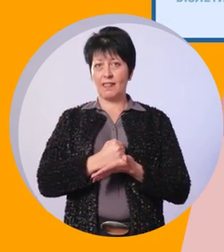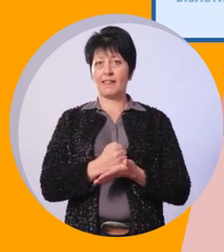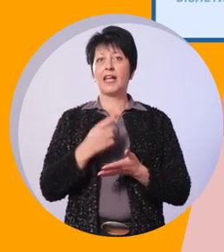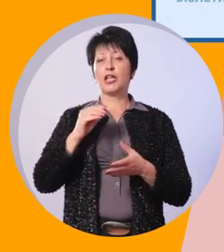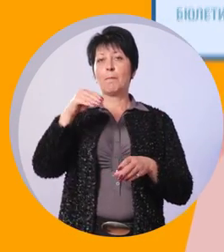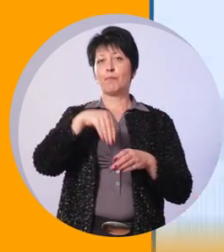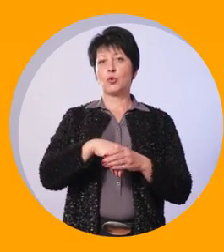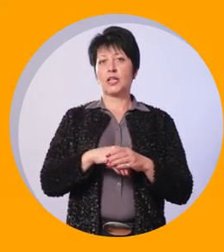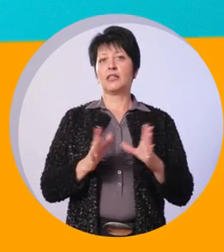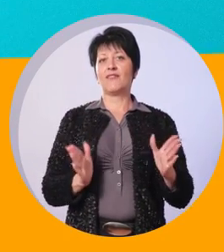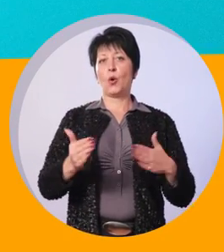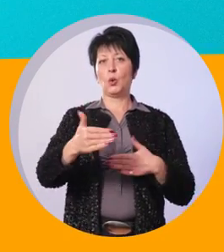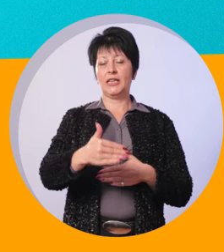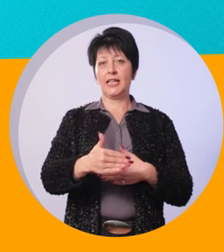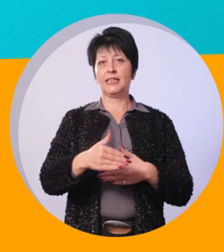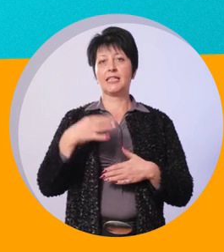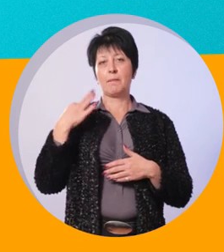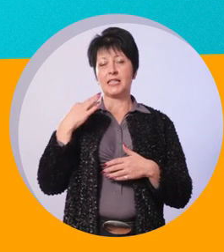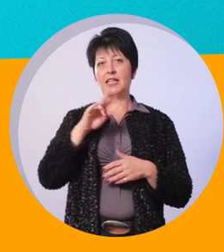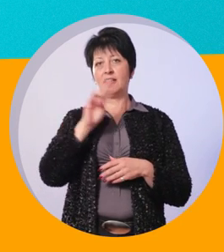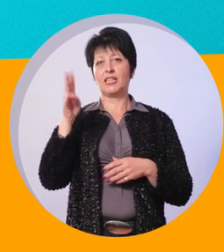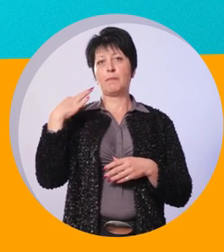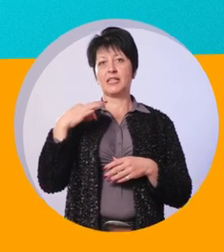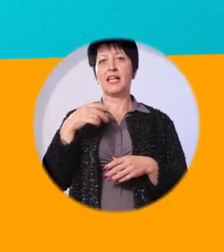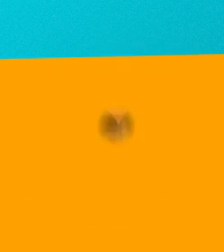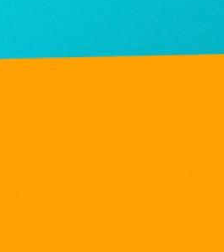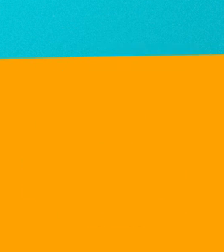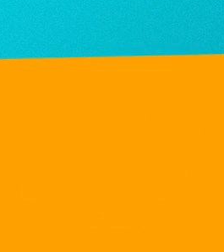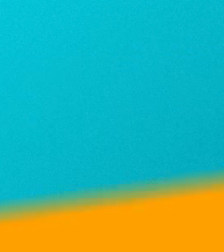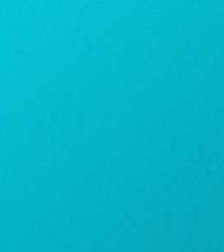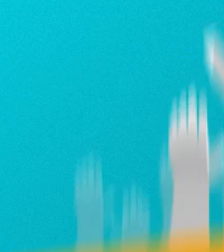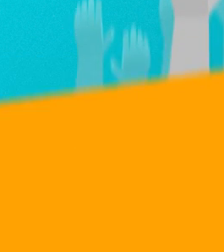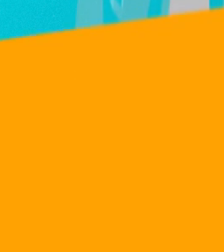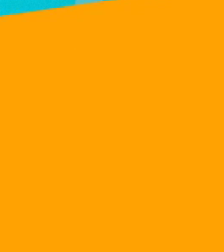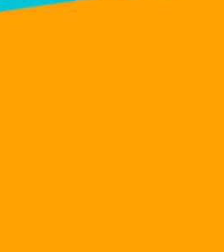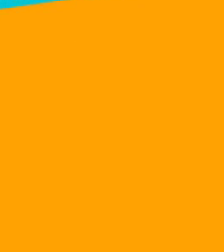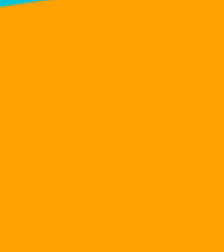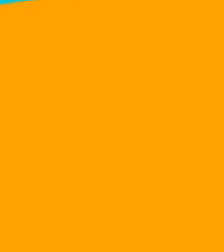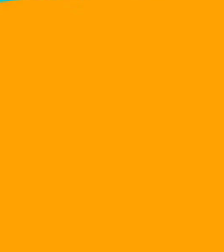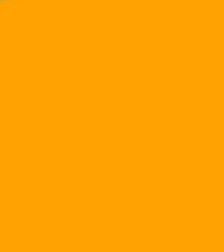отрязъка. Пускате бюлетината в прозрачната кутия за гласуване за президент и вице-президент.